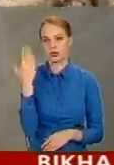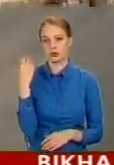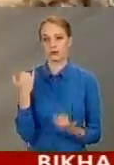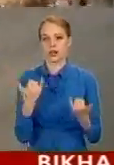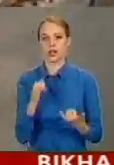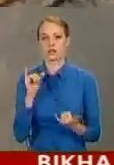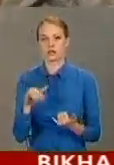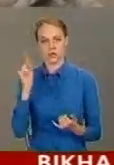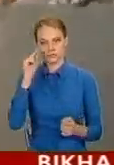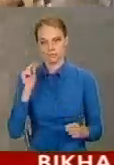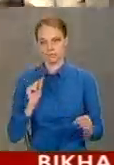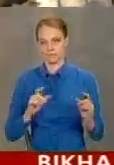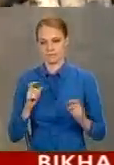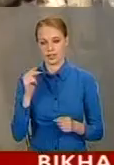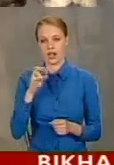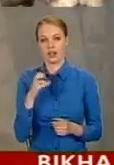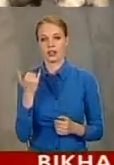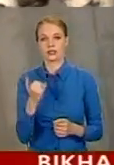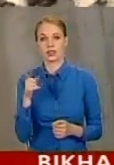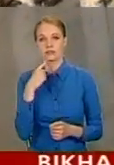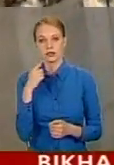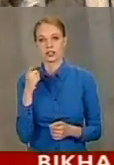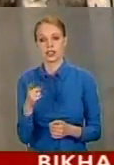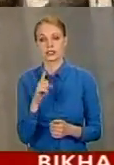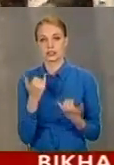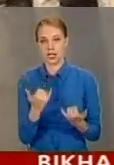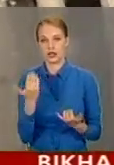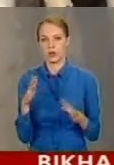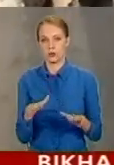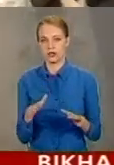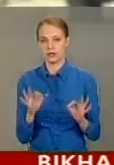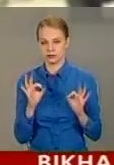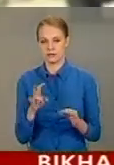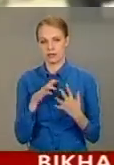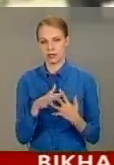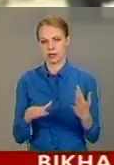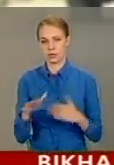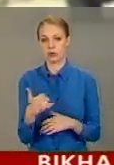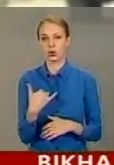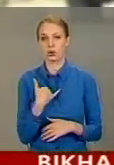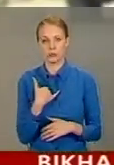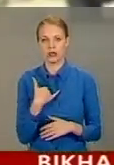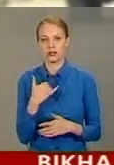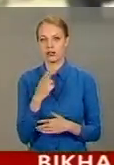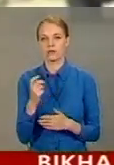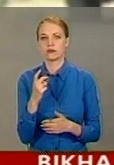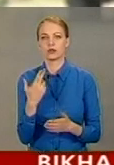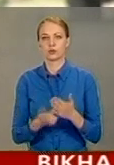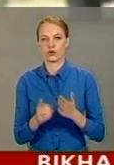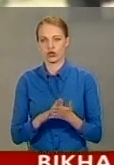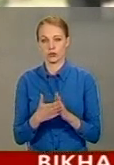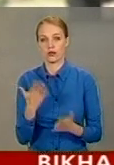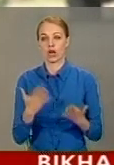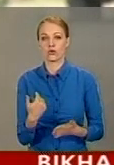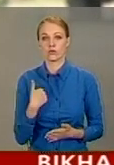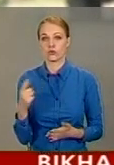Наразі в нього курс молодого бійця. Та він твердо переконаний, зараз його місце на фронті. У мене безпроміжна ситуація, що